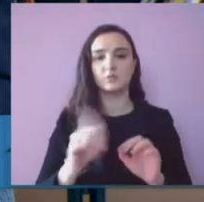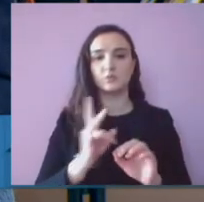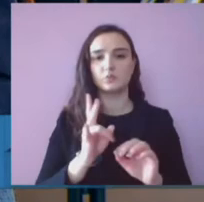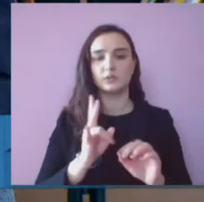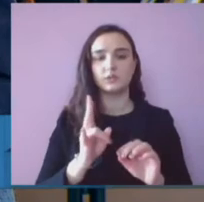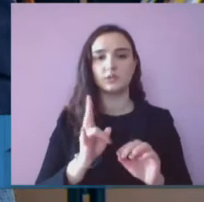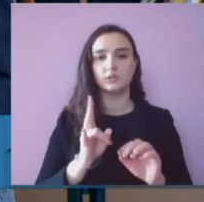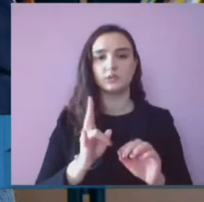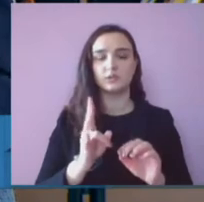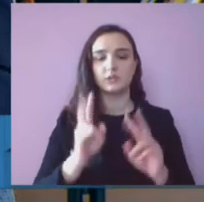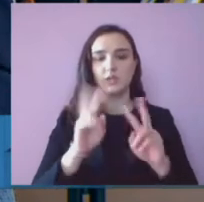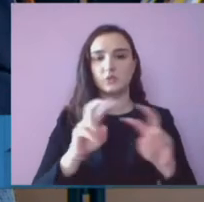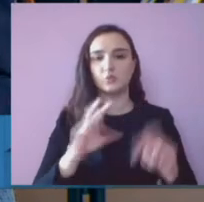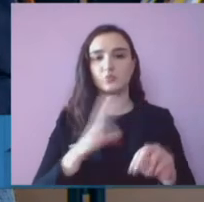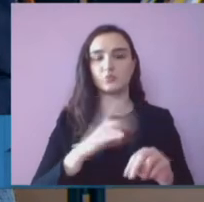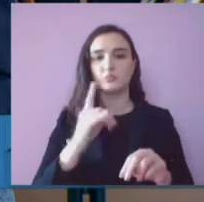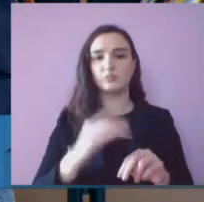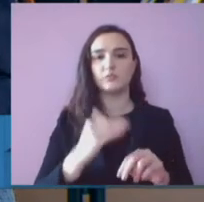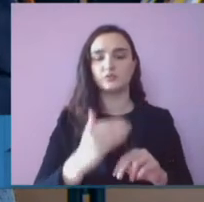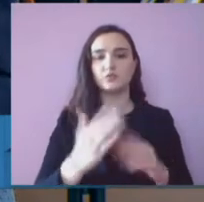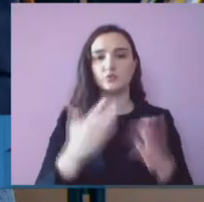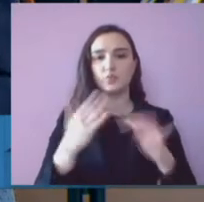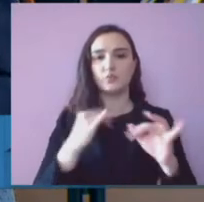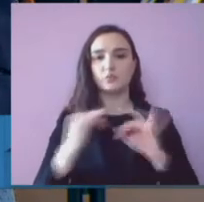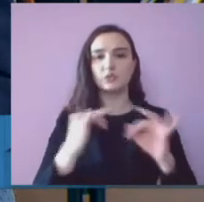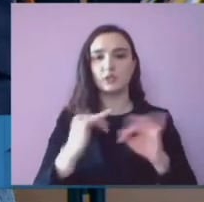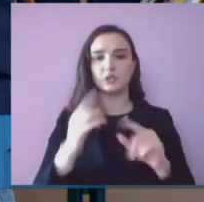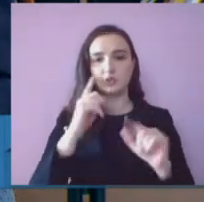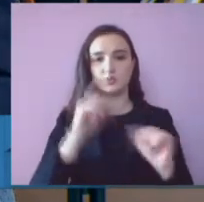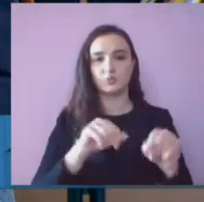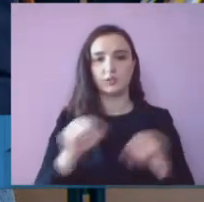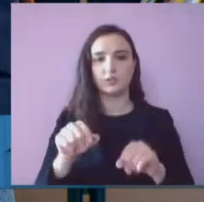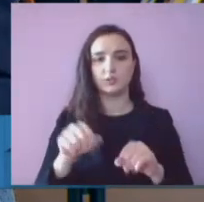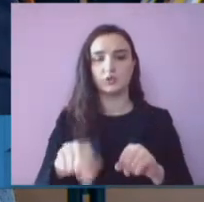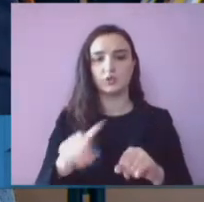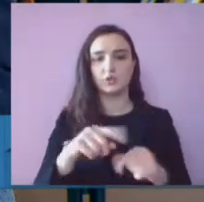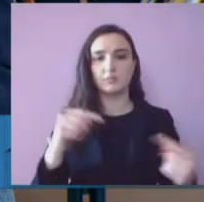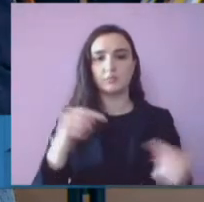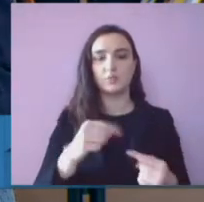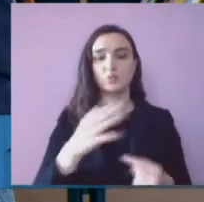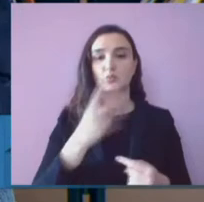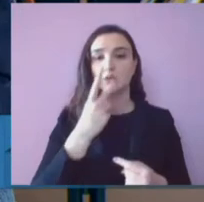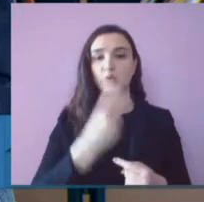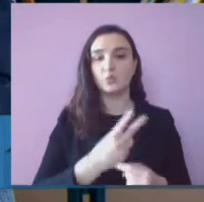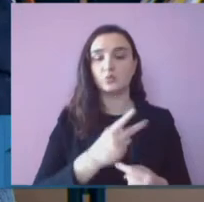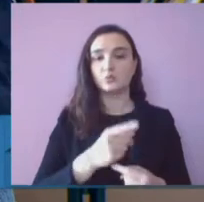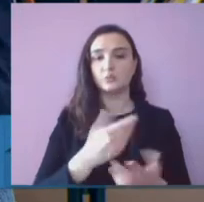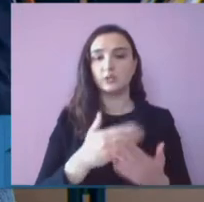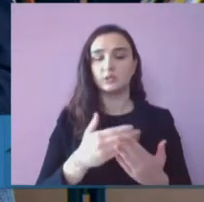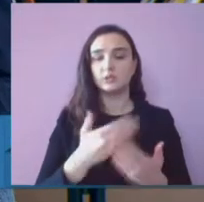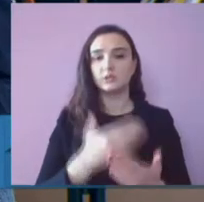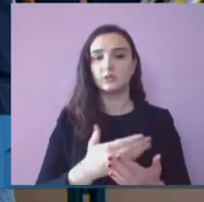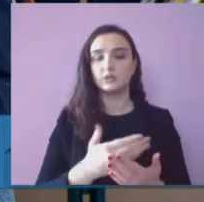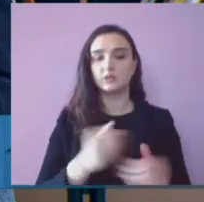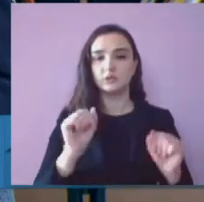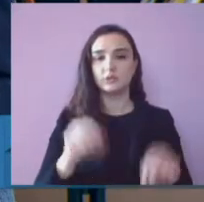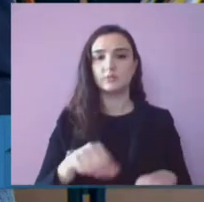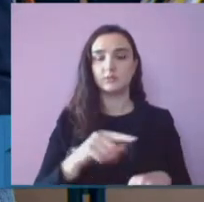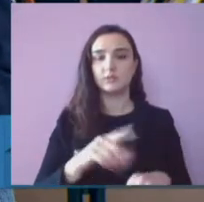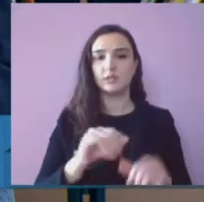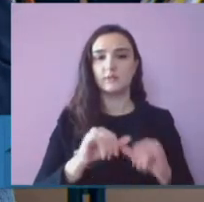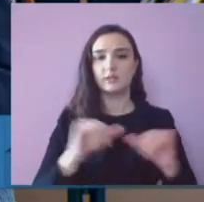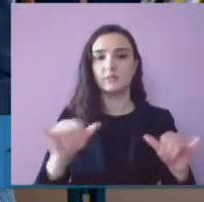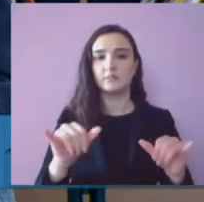განხილულ იქნეს ბავშვის კომუნიკაციის უნარი. შესაბამისად, უნდა ნახოს, თქვათ, შესაძლებელია განვითარების